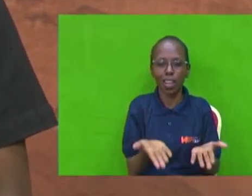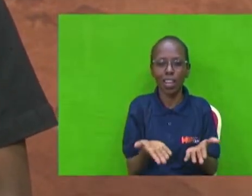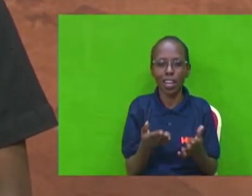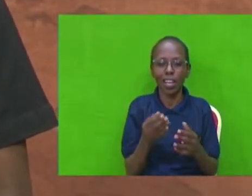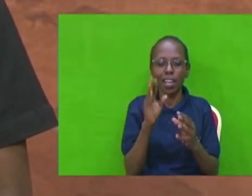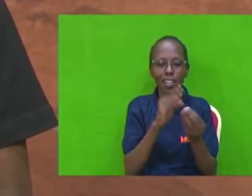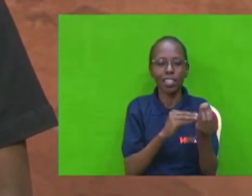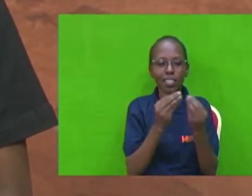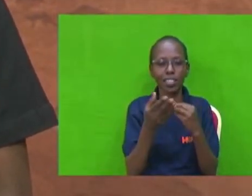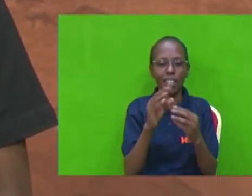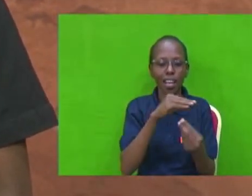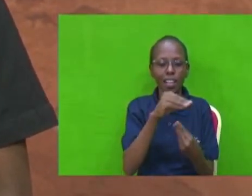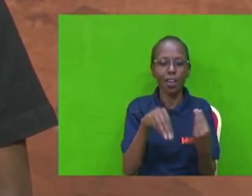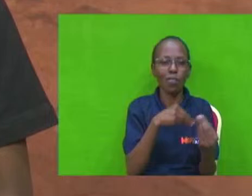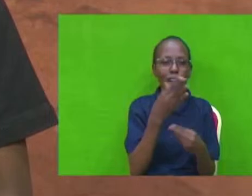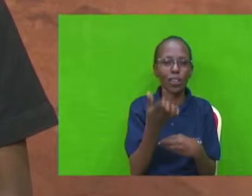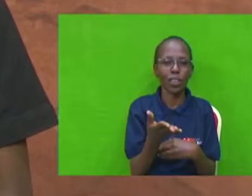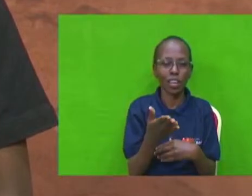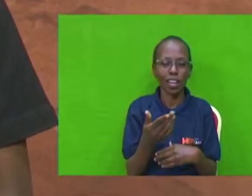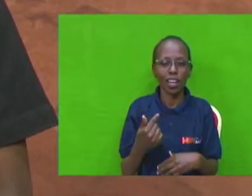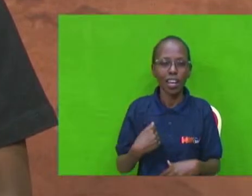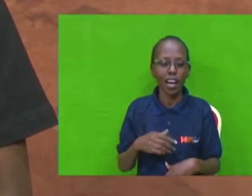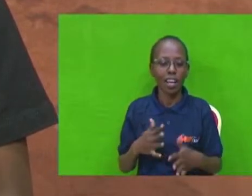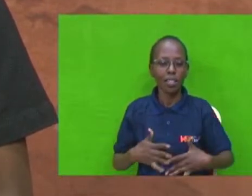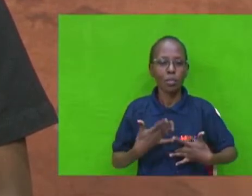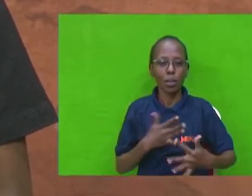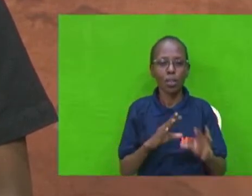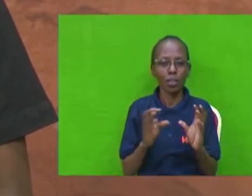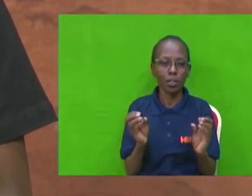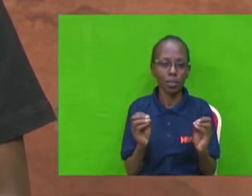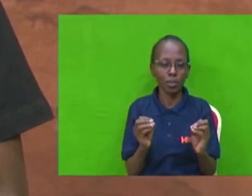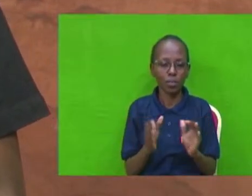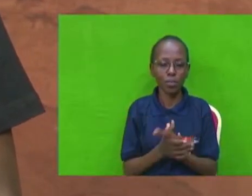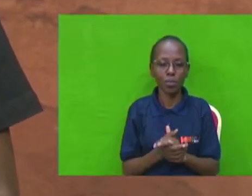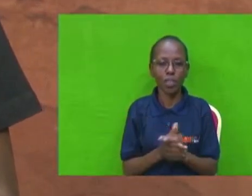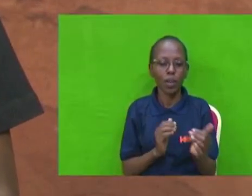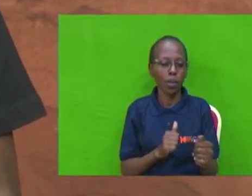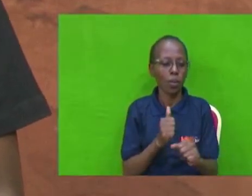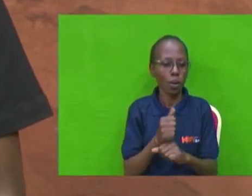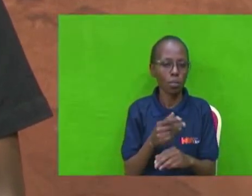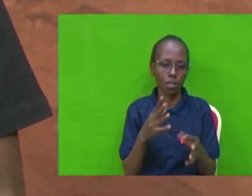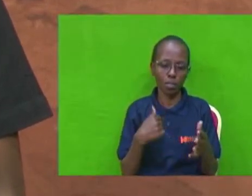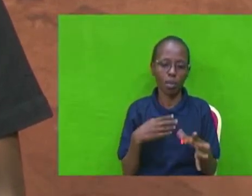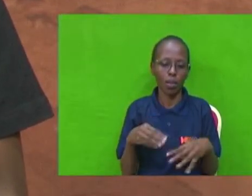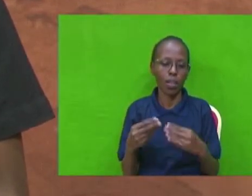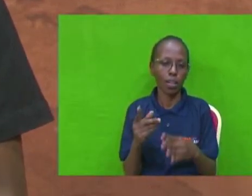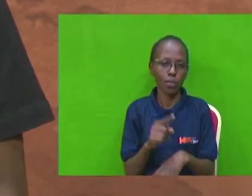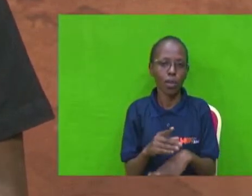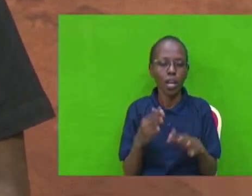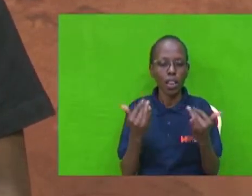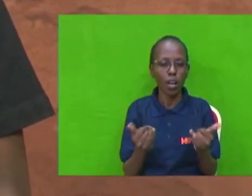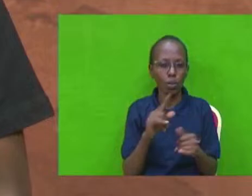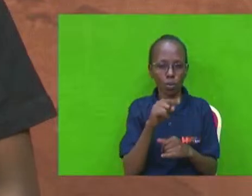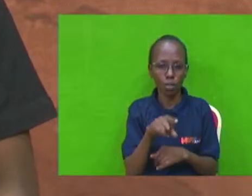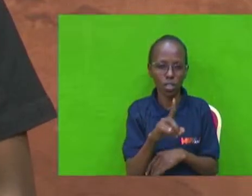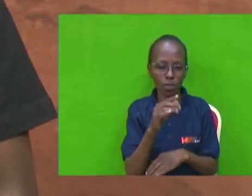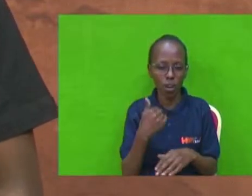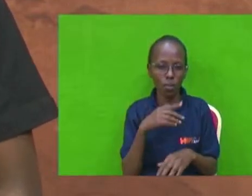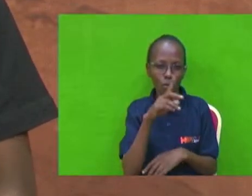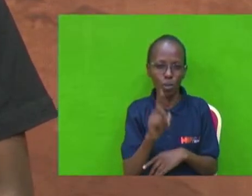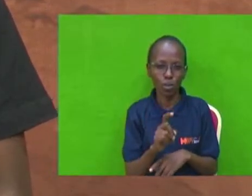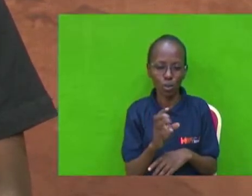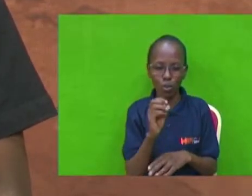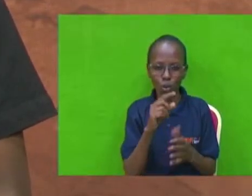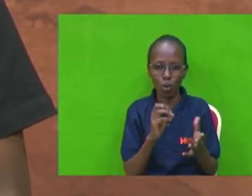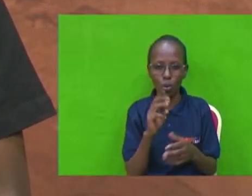na avocado. Karibu, ukipita kwenda kule nitakupea. Nashukuru. Sasa mwalimu Mesha, kuna swali au changia?